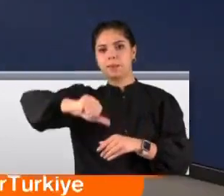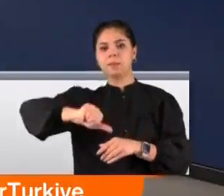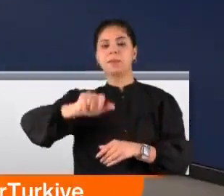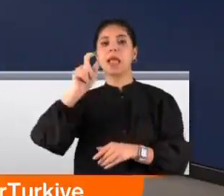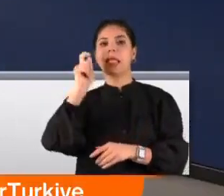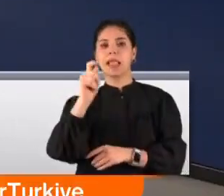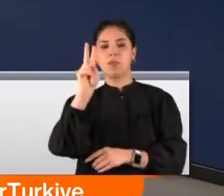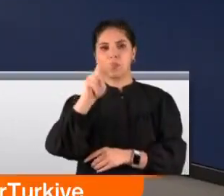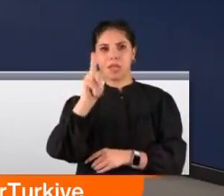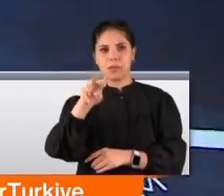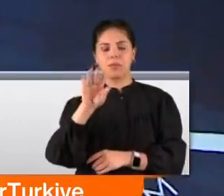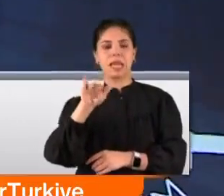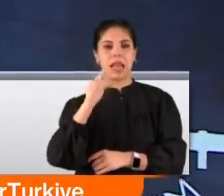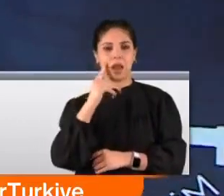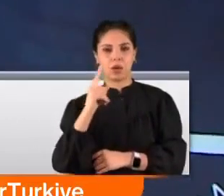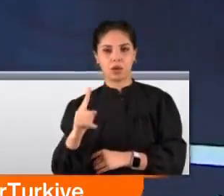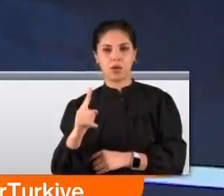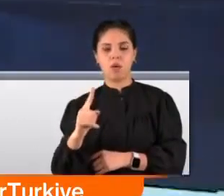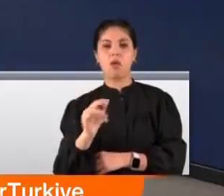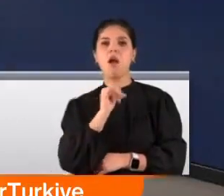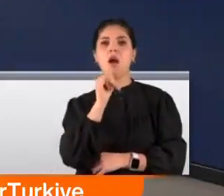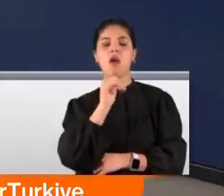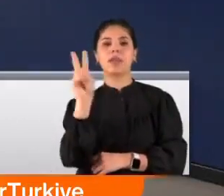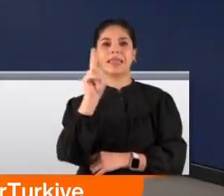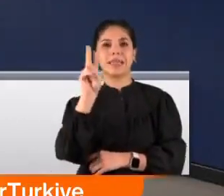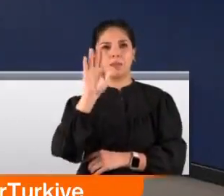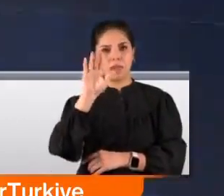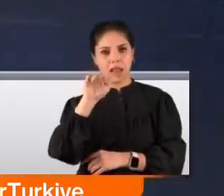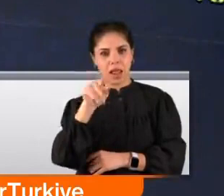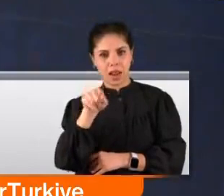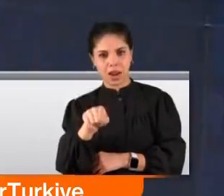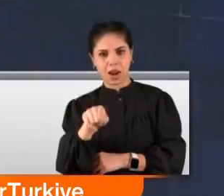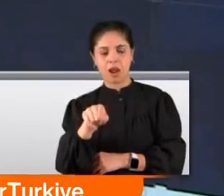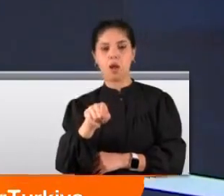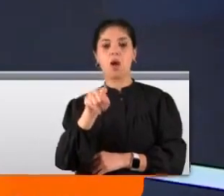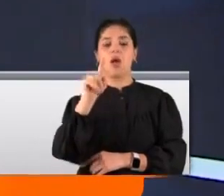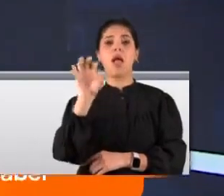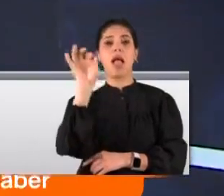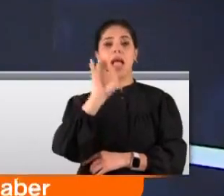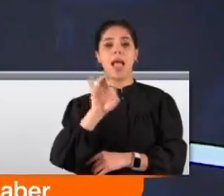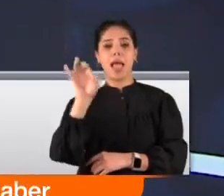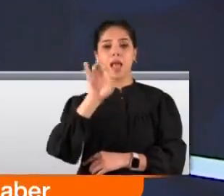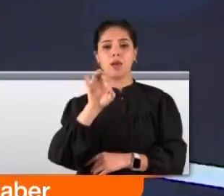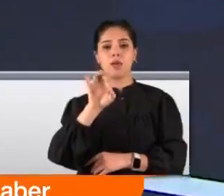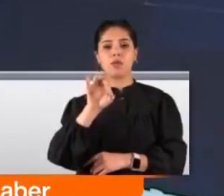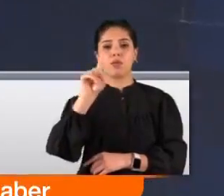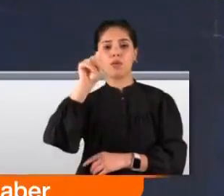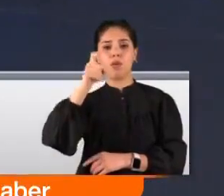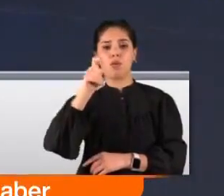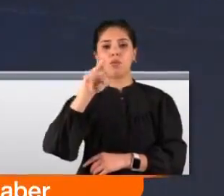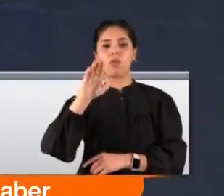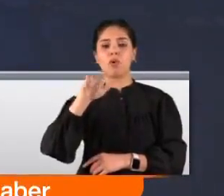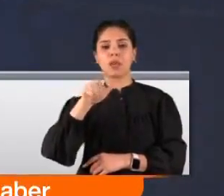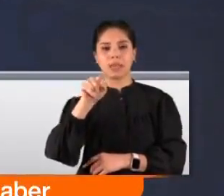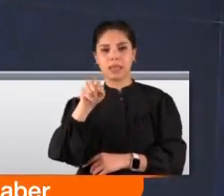Temmuz'da 22.82 lirayı gördü. Ardından Ağustos'ta 20.33 liraydı. 19'da 20 bandında bir süre